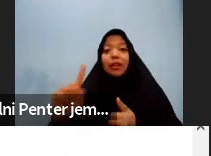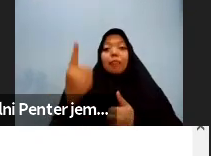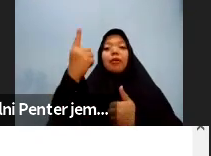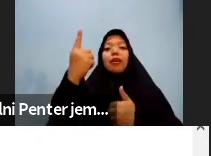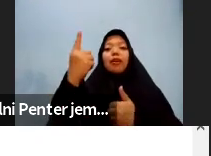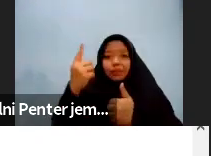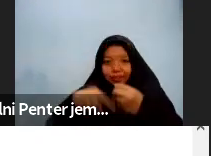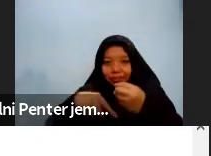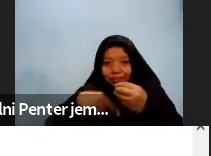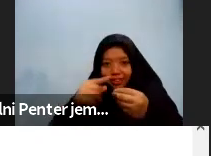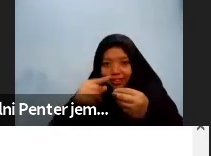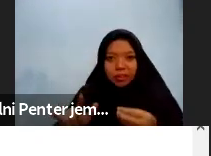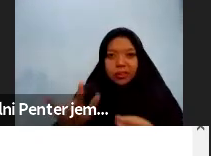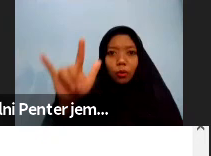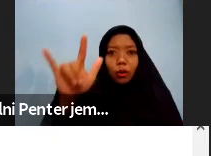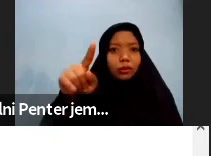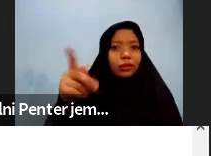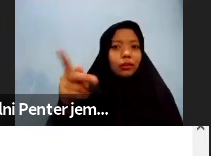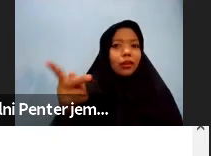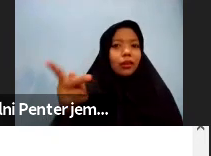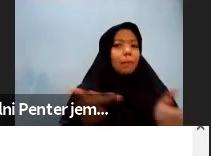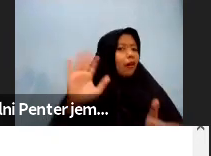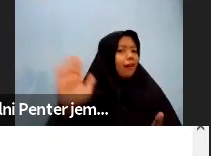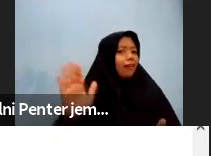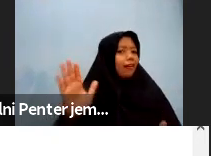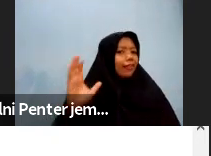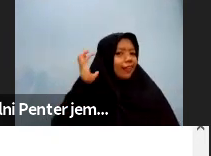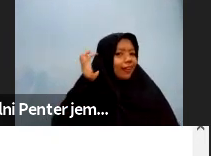Pernahkah anak-anak melihat pesawat